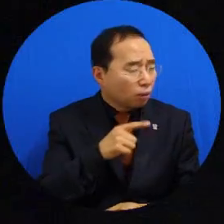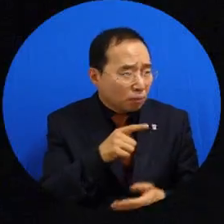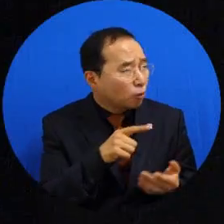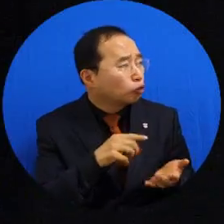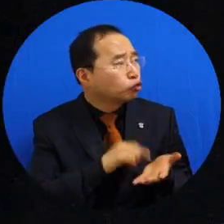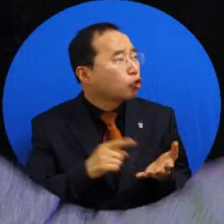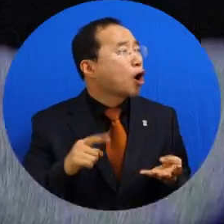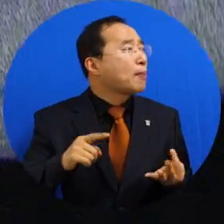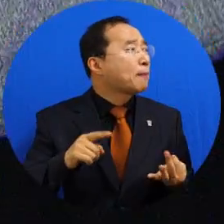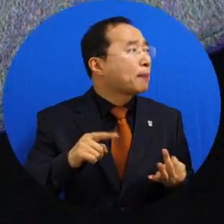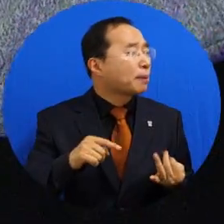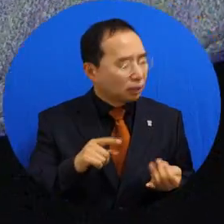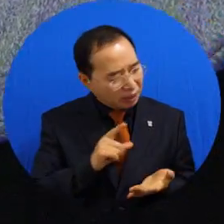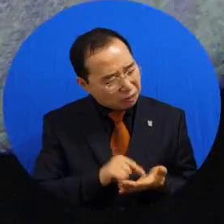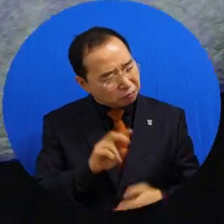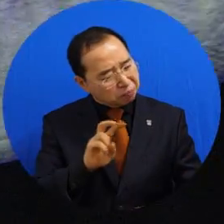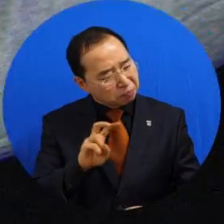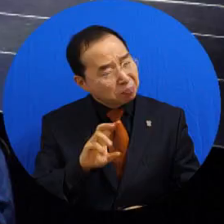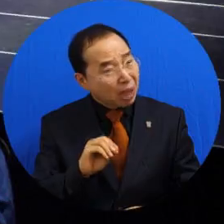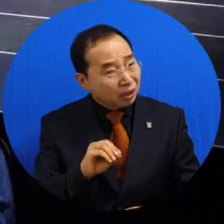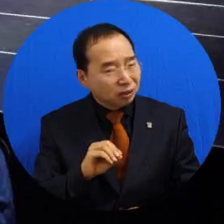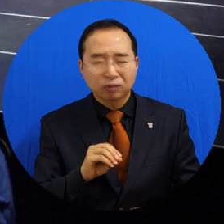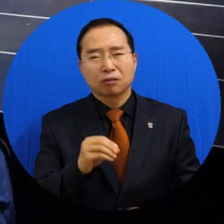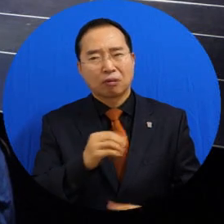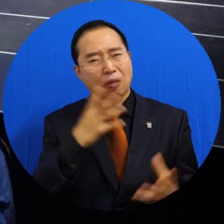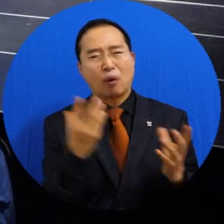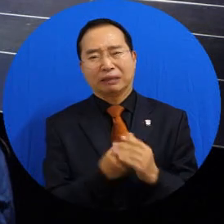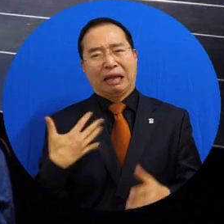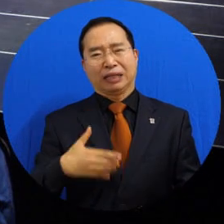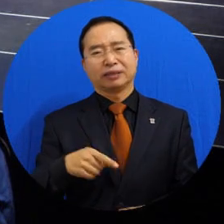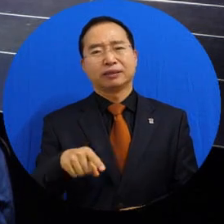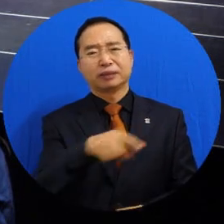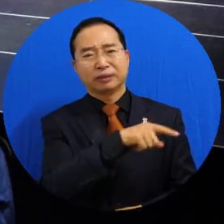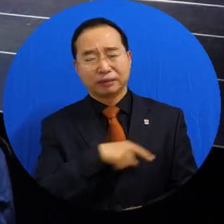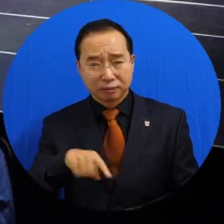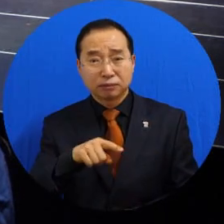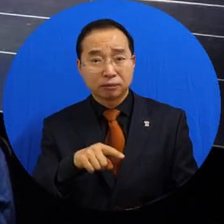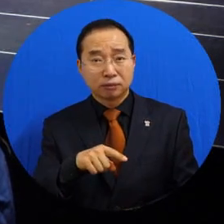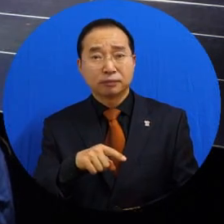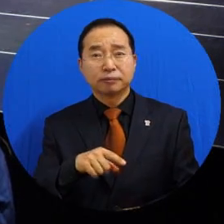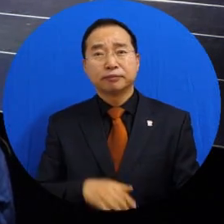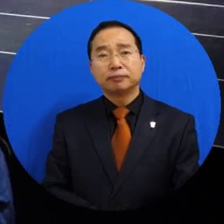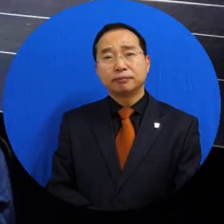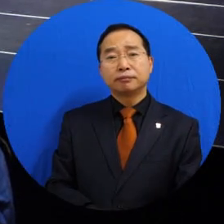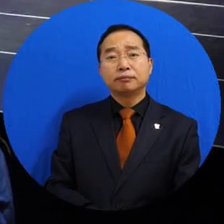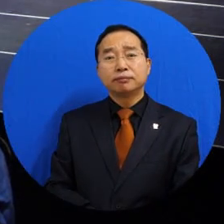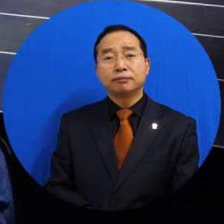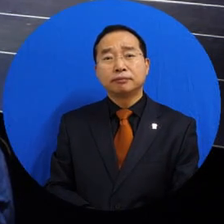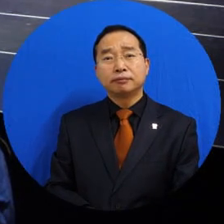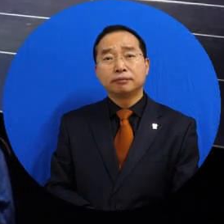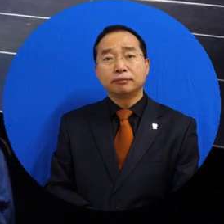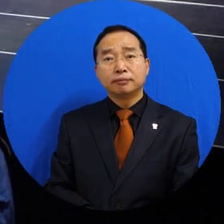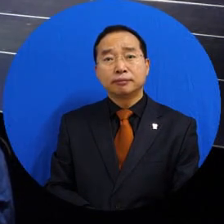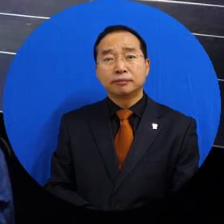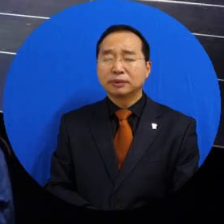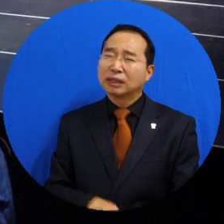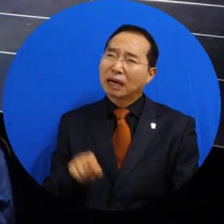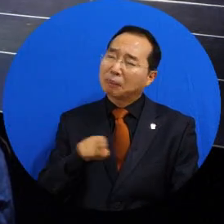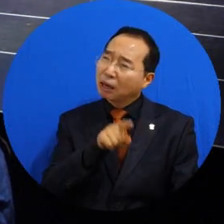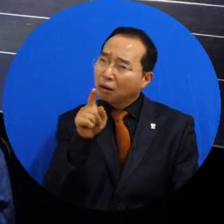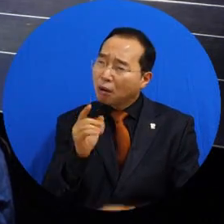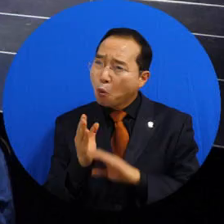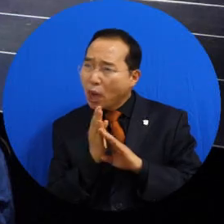기관을 통해서 낸 게 20만 명인데 그것도 공식적인, 본인들이 말하는 공식적인 수치인데